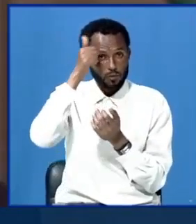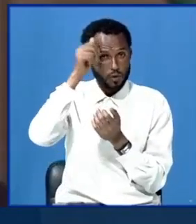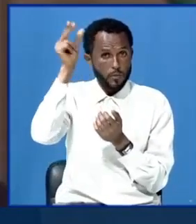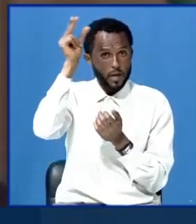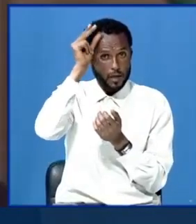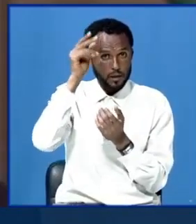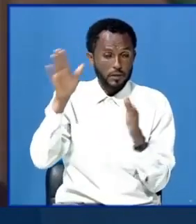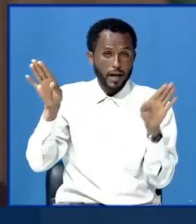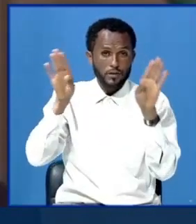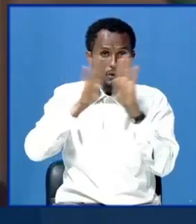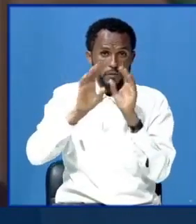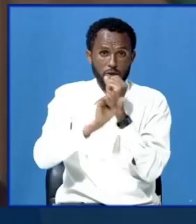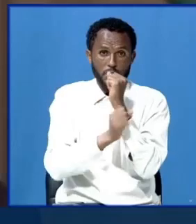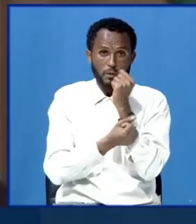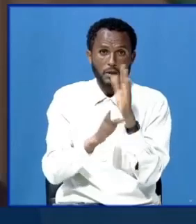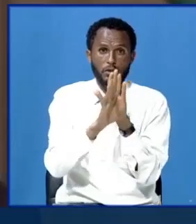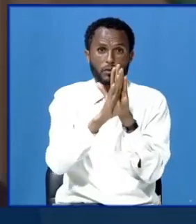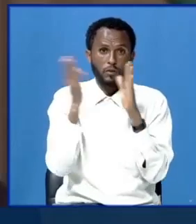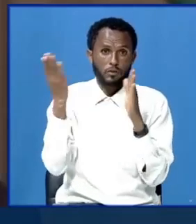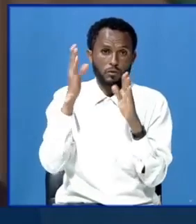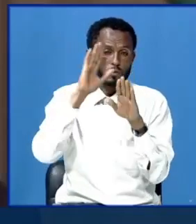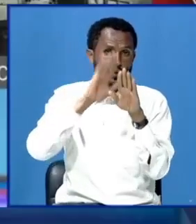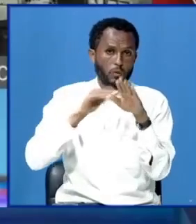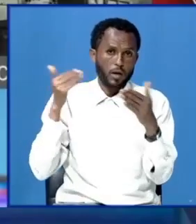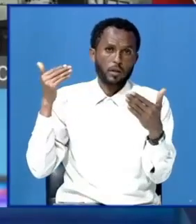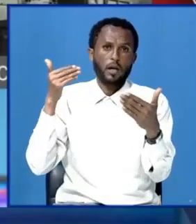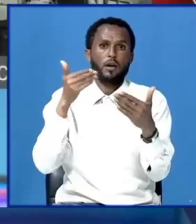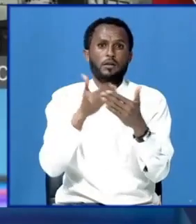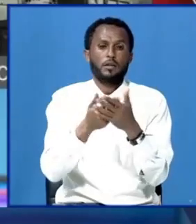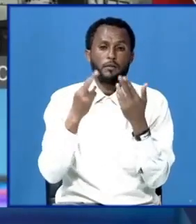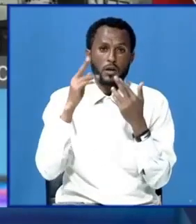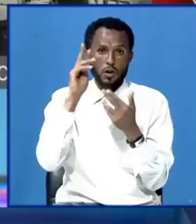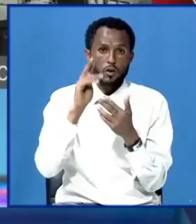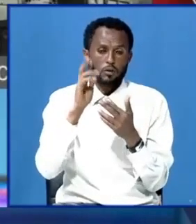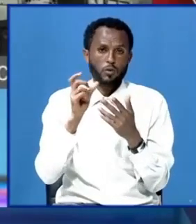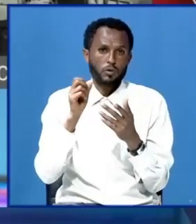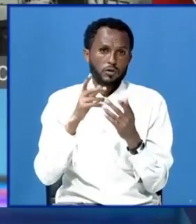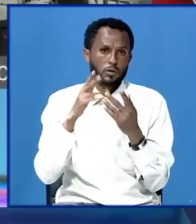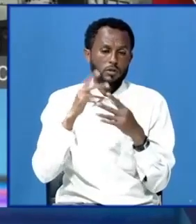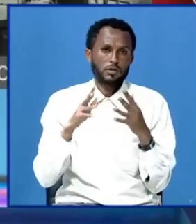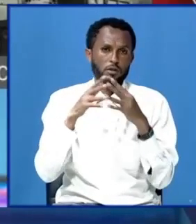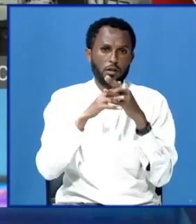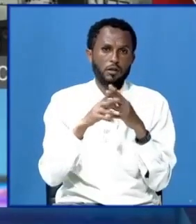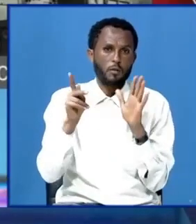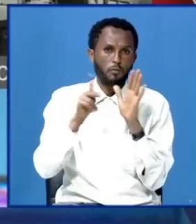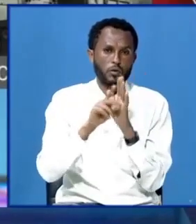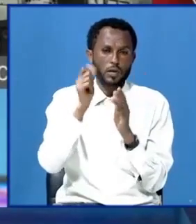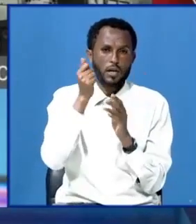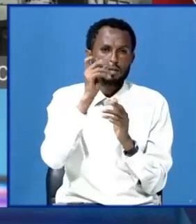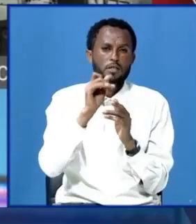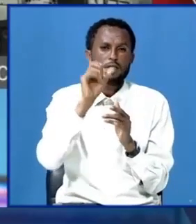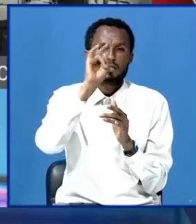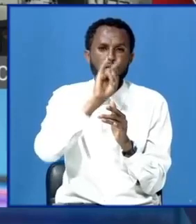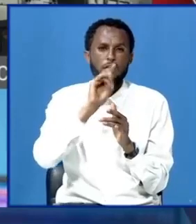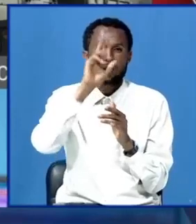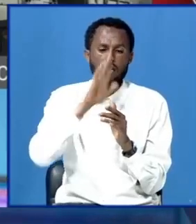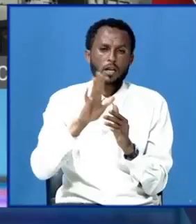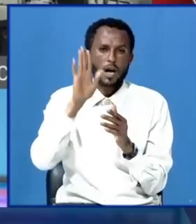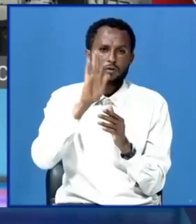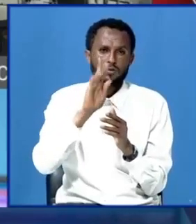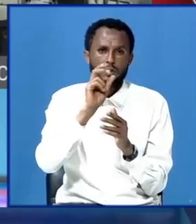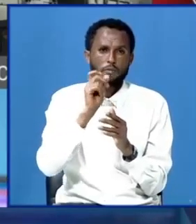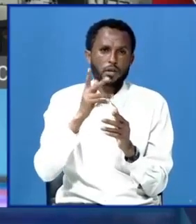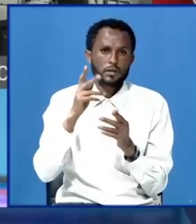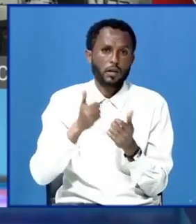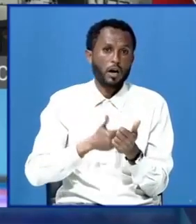ዝተዓፀቡ መሰረታዊ ግልጋሎታት ክኽፈቱ እውን መፀውዕታ ኣቕሪቦም። ከም ሮይተርስ፣ ዘ ዋሽንግተን ፖስት፣ ኣልጀዚራ፣ ዘ ኒውዮርክ ታይምስ፣ ኣሶሼትድ ፕረስን